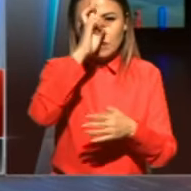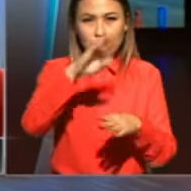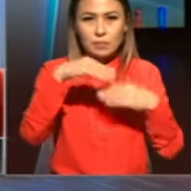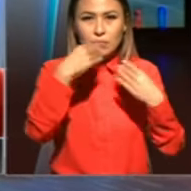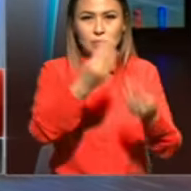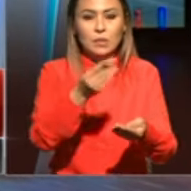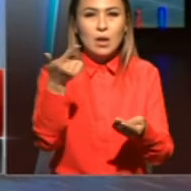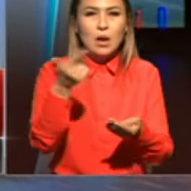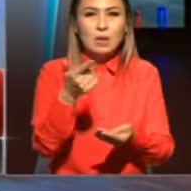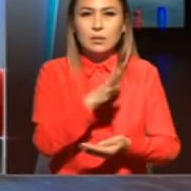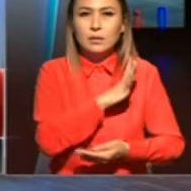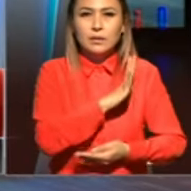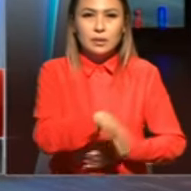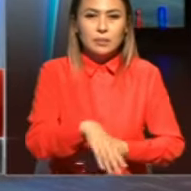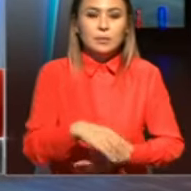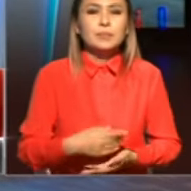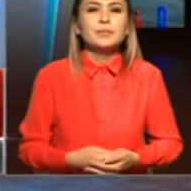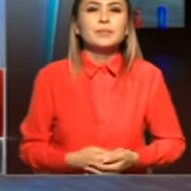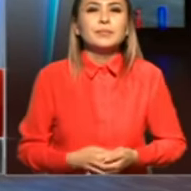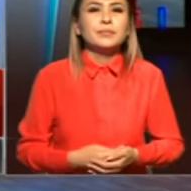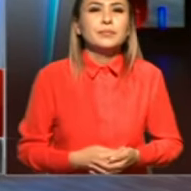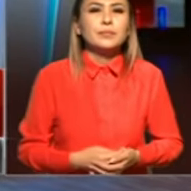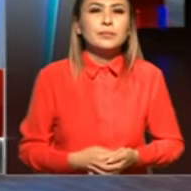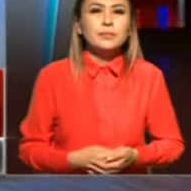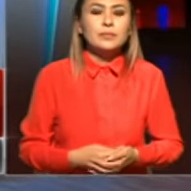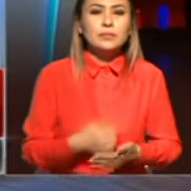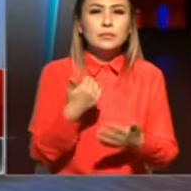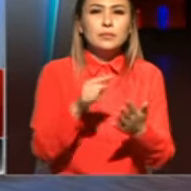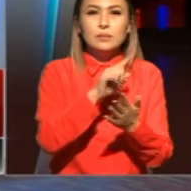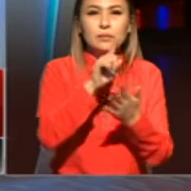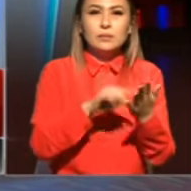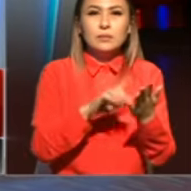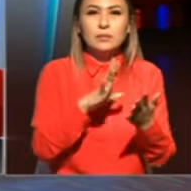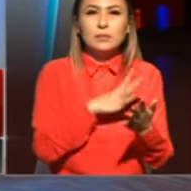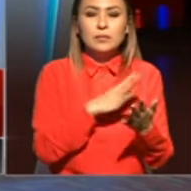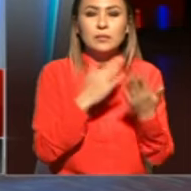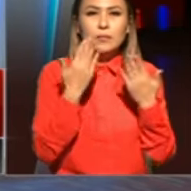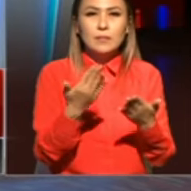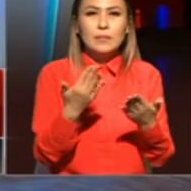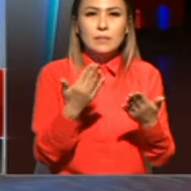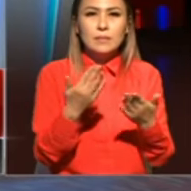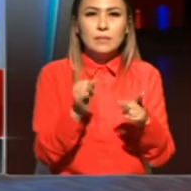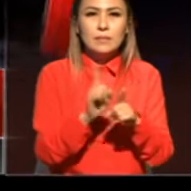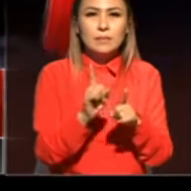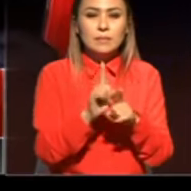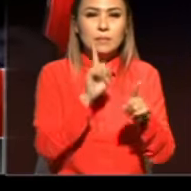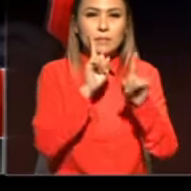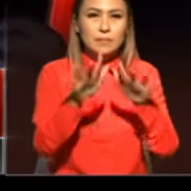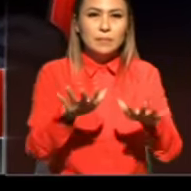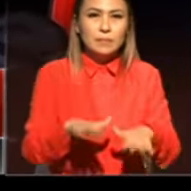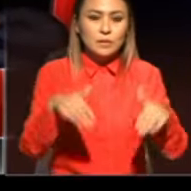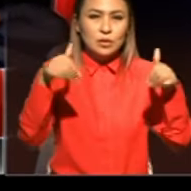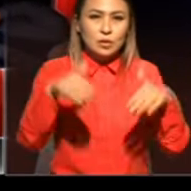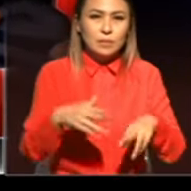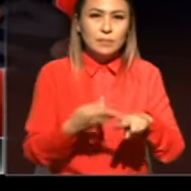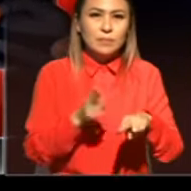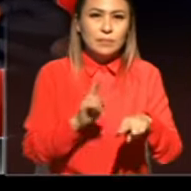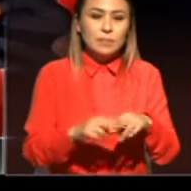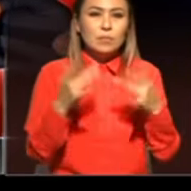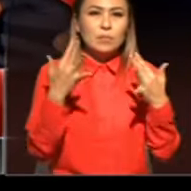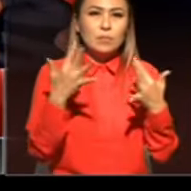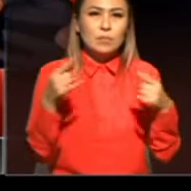берілмеген. Жаңа бір достымыз өте жақсы сұрақ қойды. Бұл нәрсені парламент шешеді. Парламент